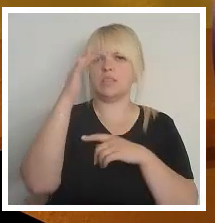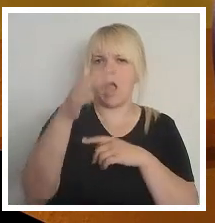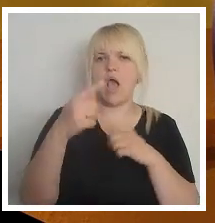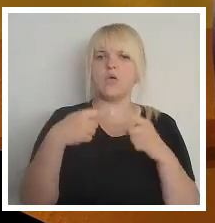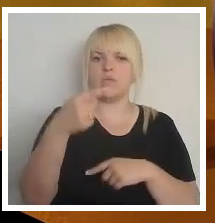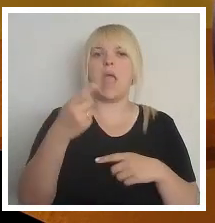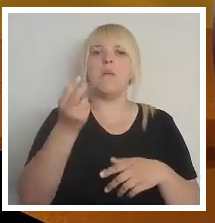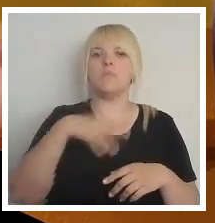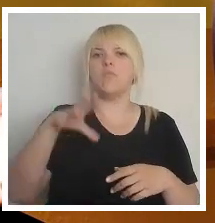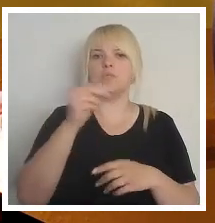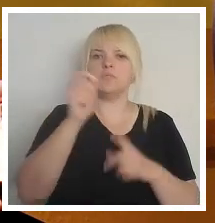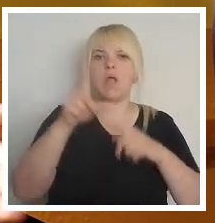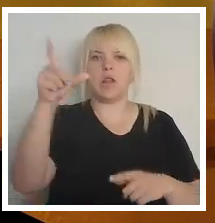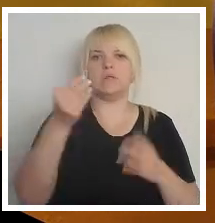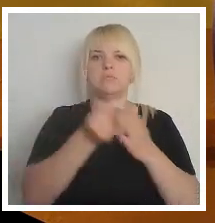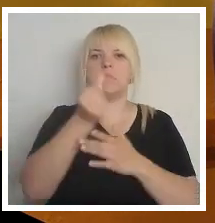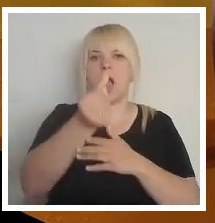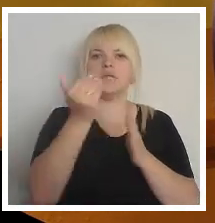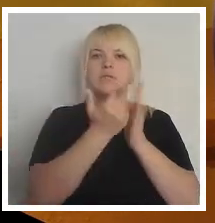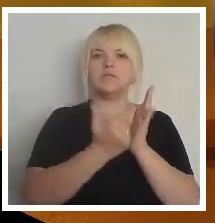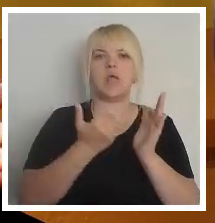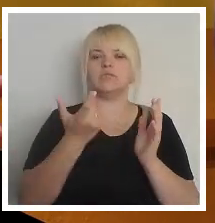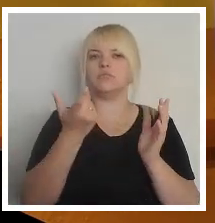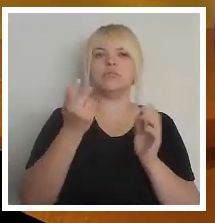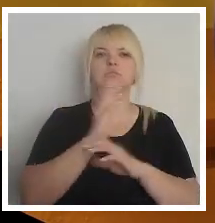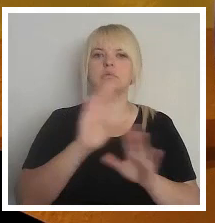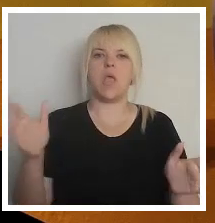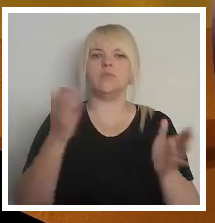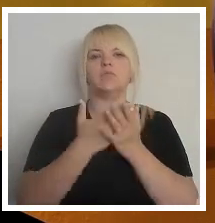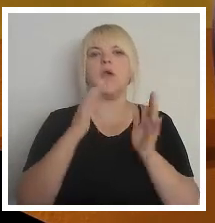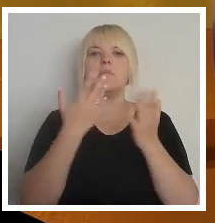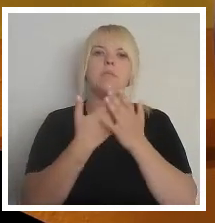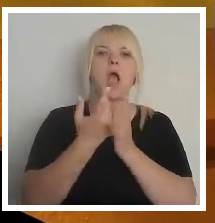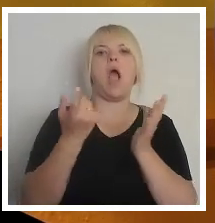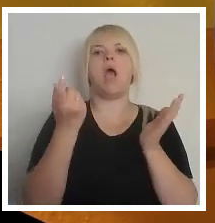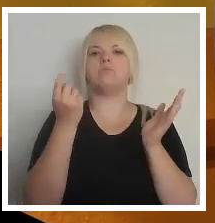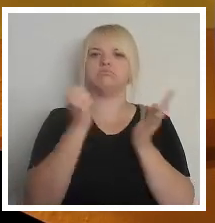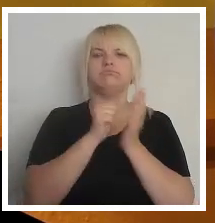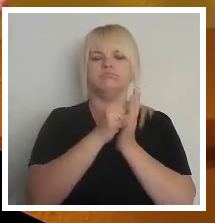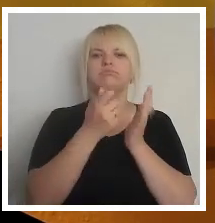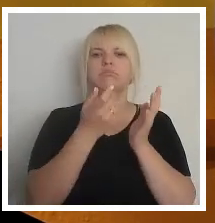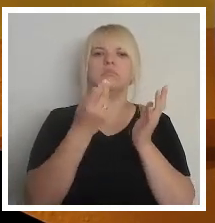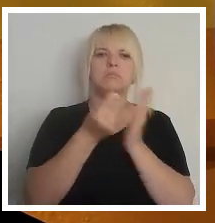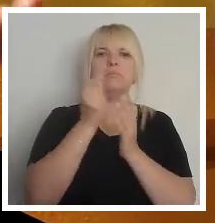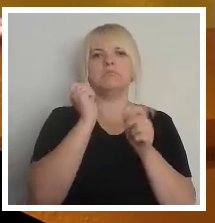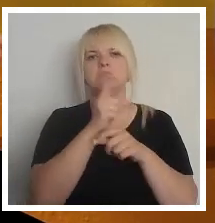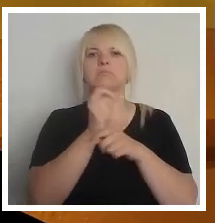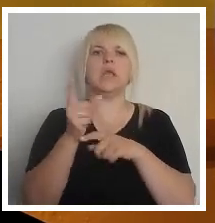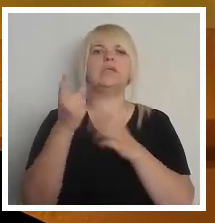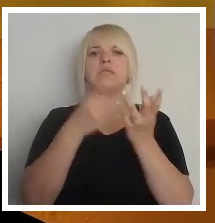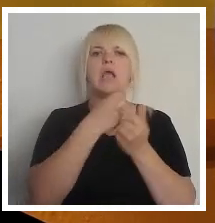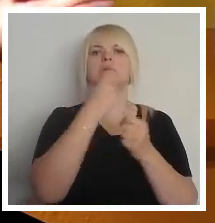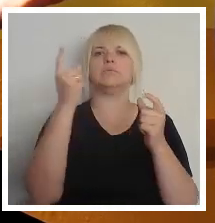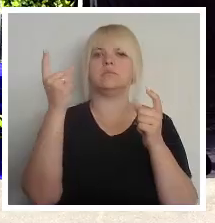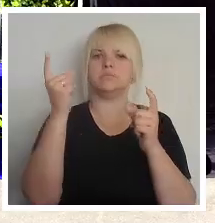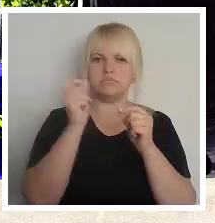mums nepalielināsies maksas saturs vai abonentu skaits, cik tālu mēs būsim un kāda būs situācija.